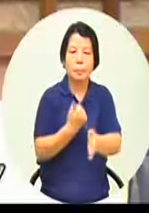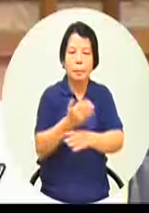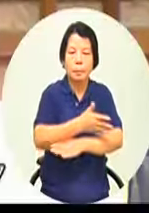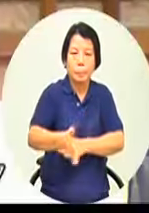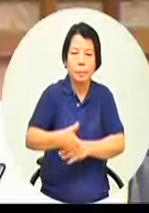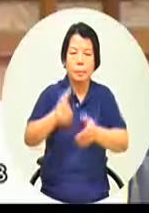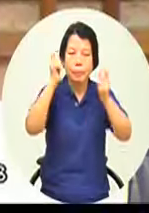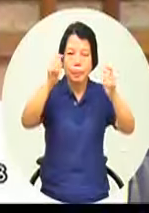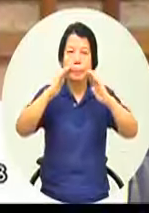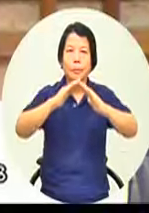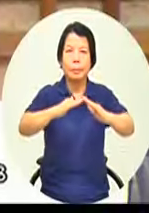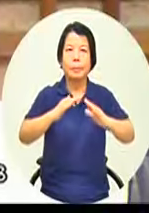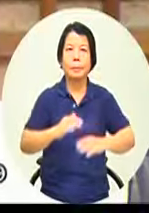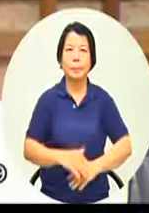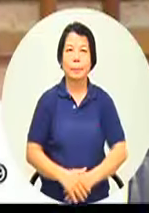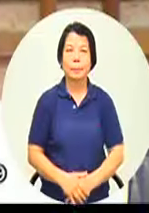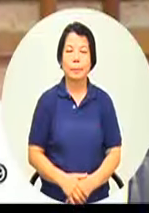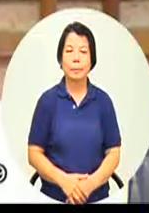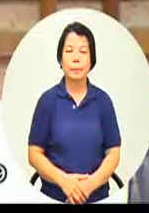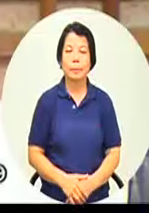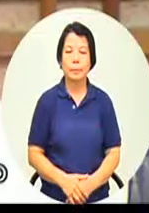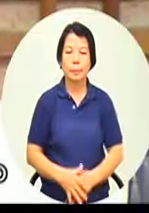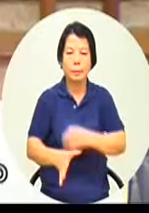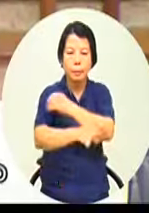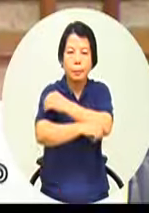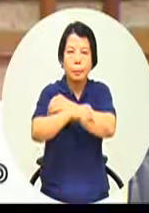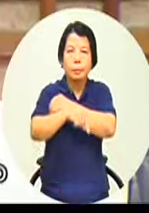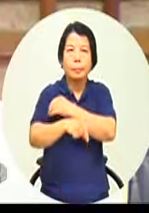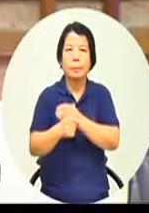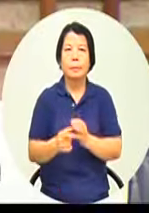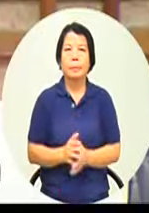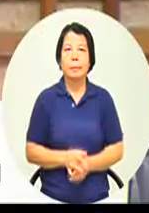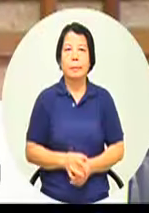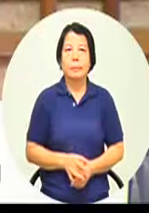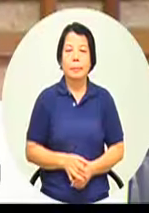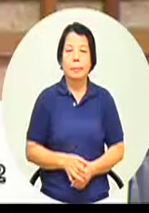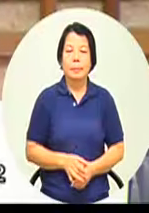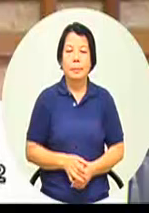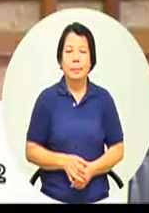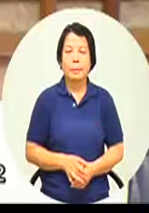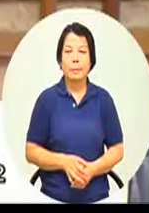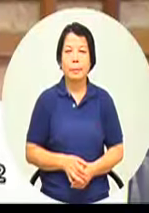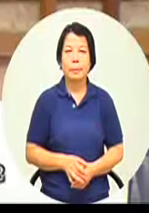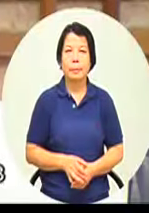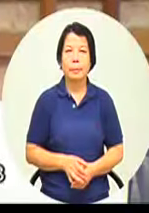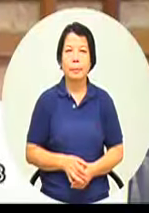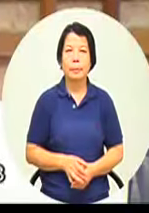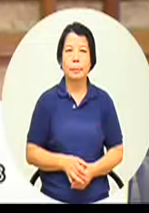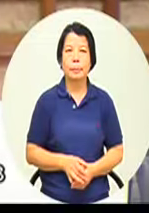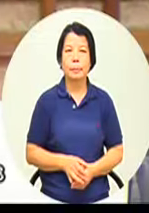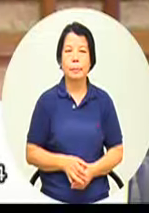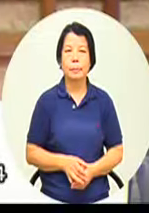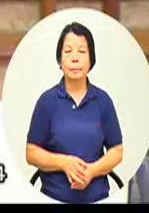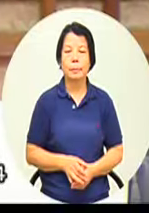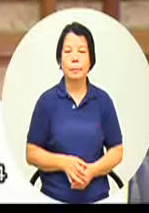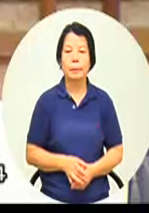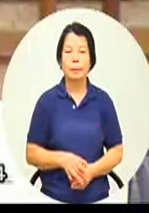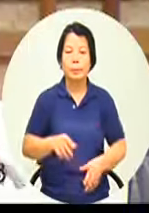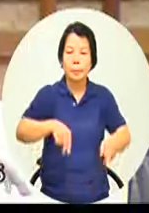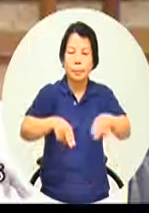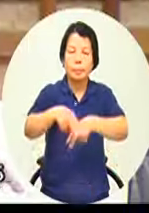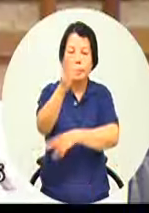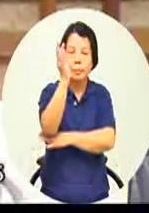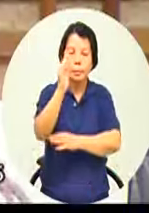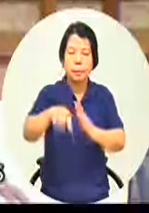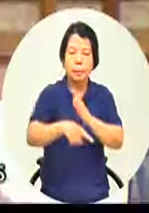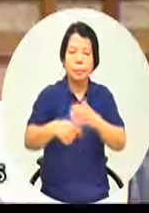雄市最基层的哈最边陲的一个我们的行政区来的议